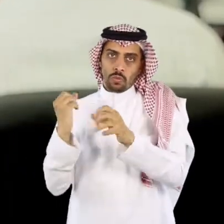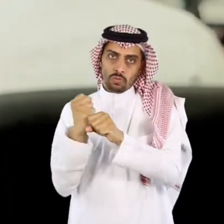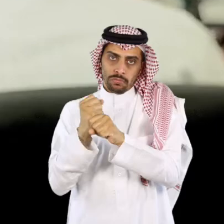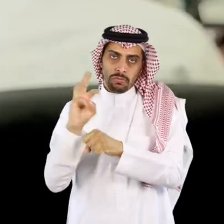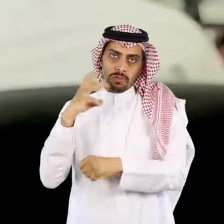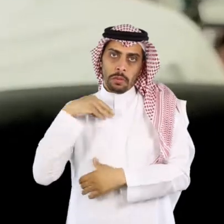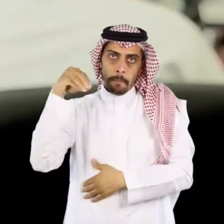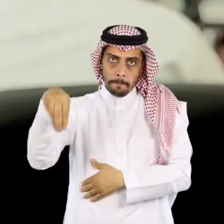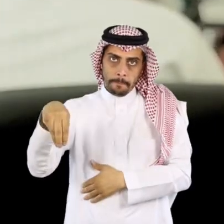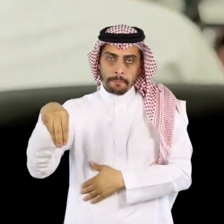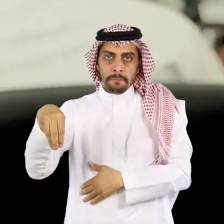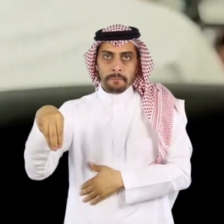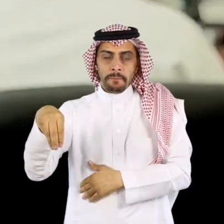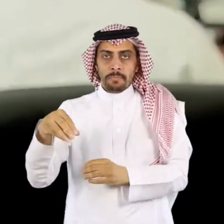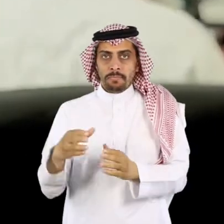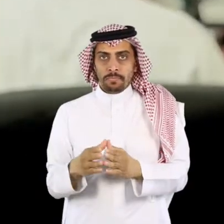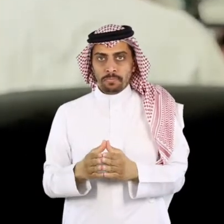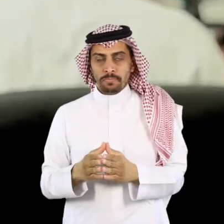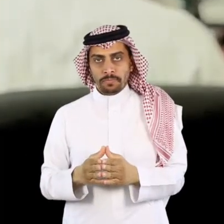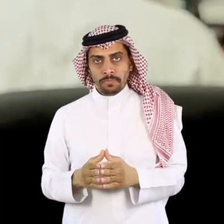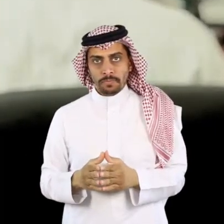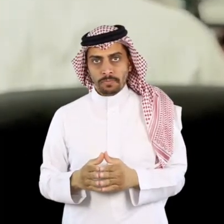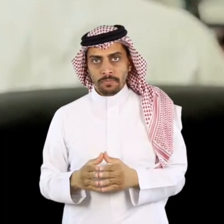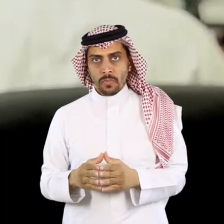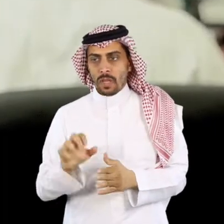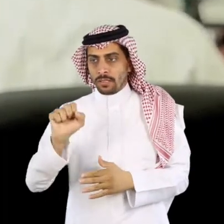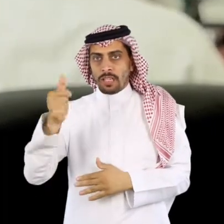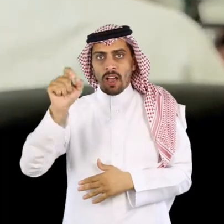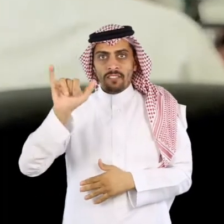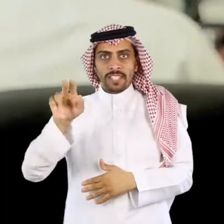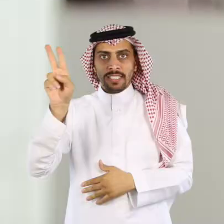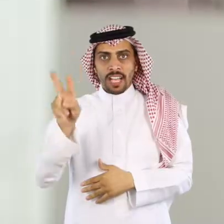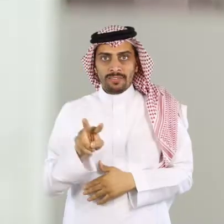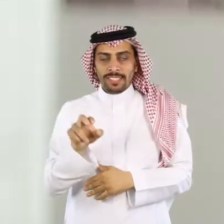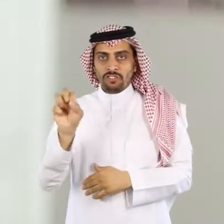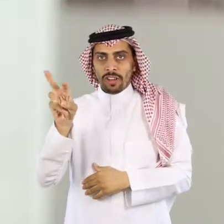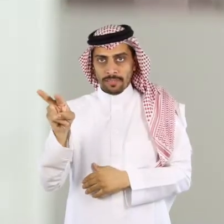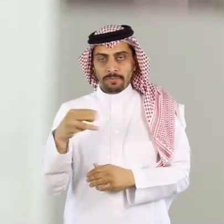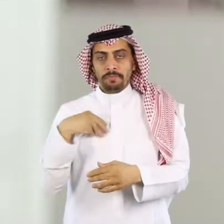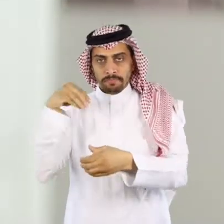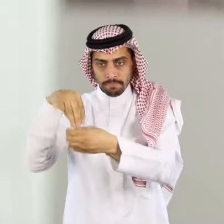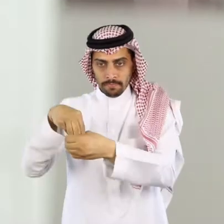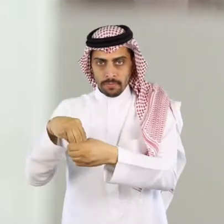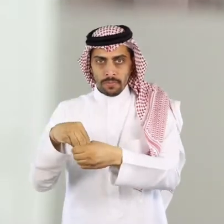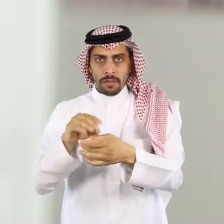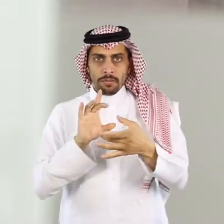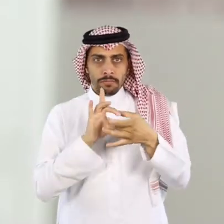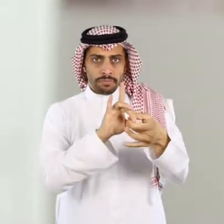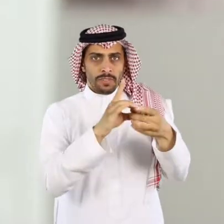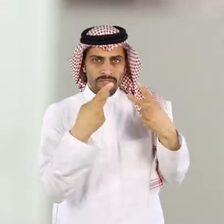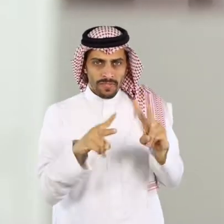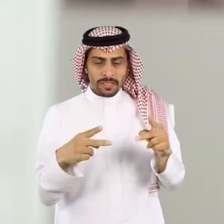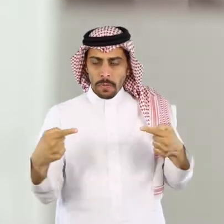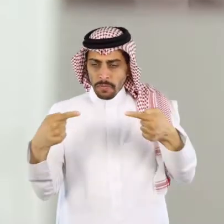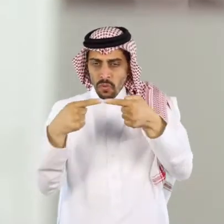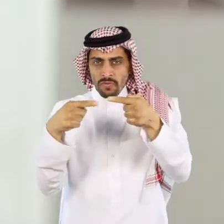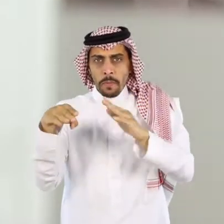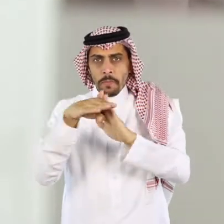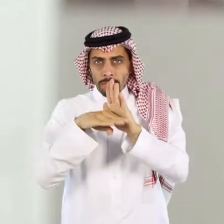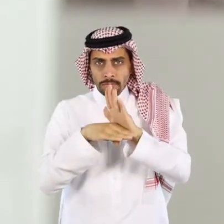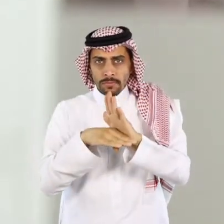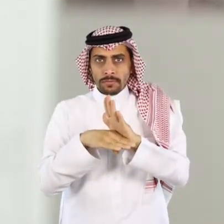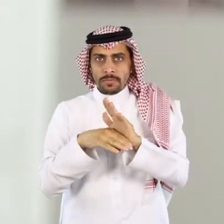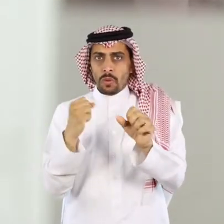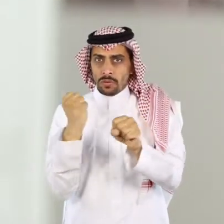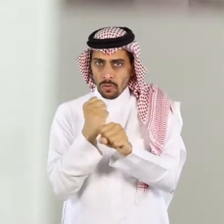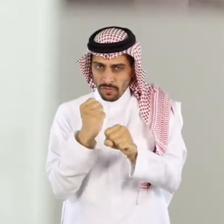أو I found الوظيفة هذه هنا في الصافي دنون. علاقتنا بدأت مع برنامج التوافق من خلال